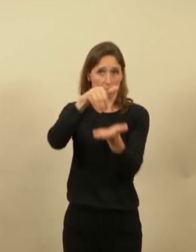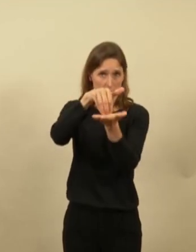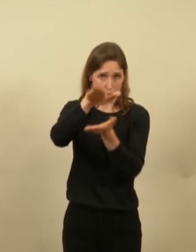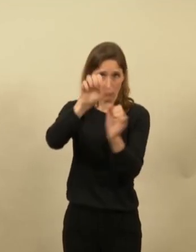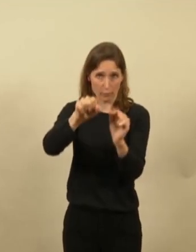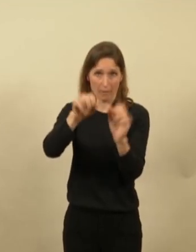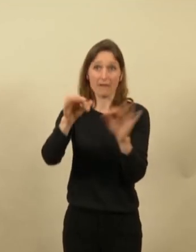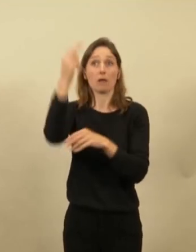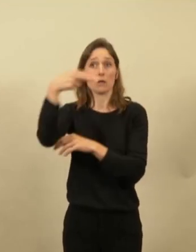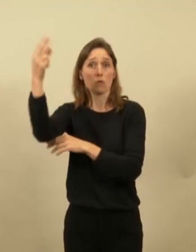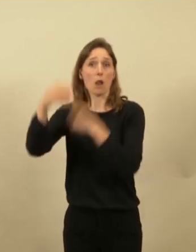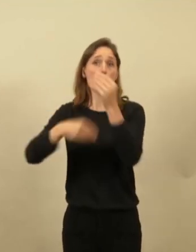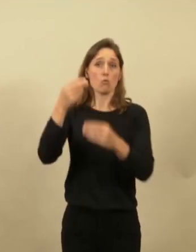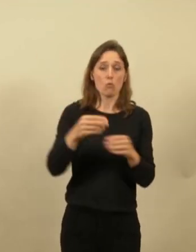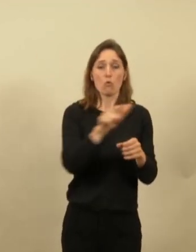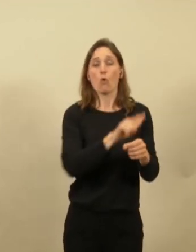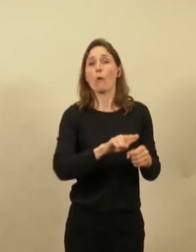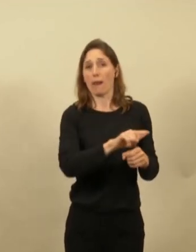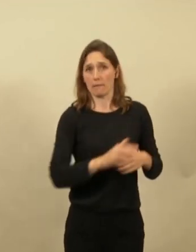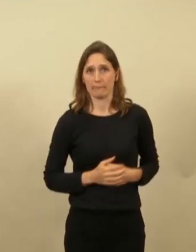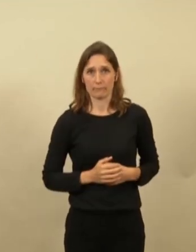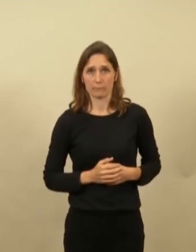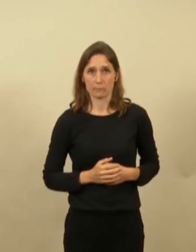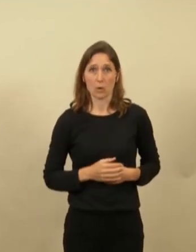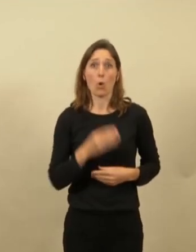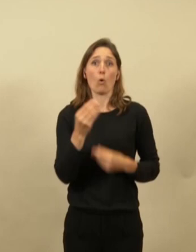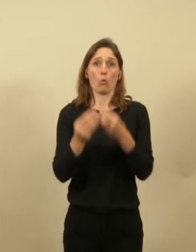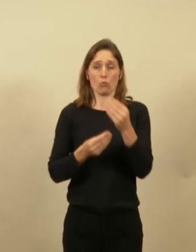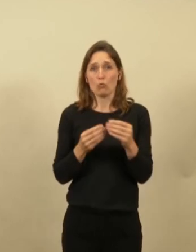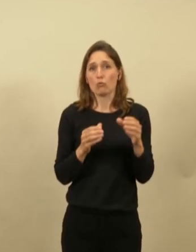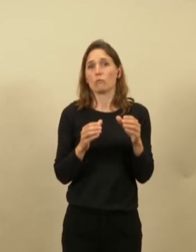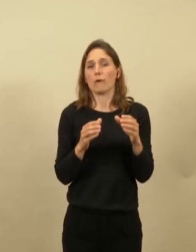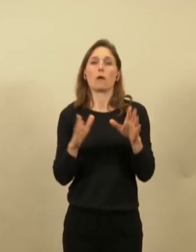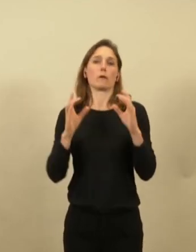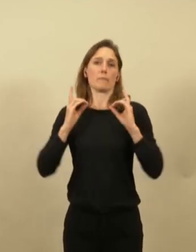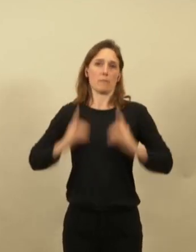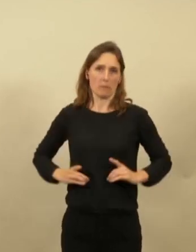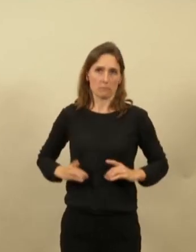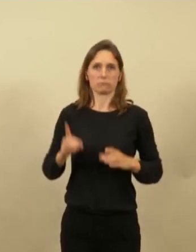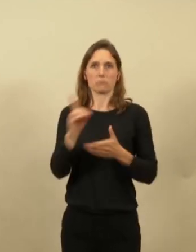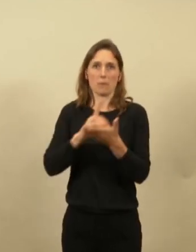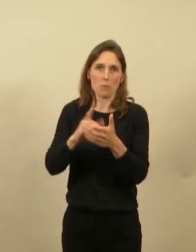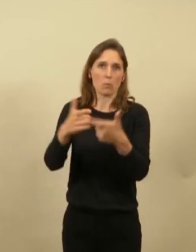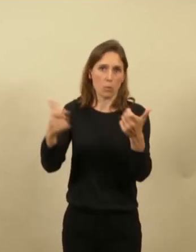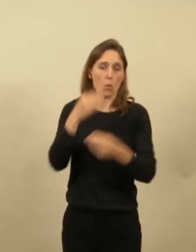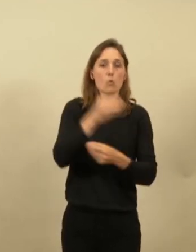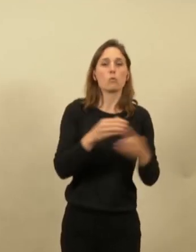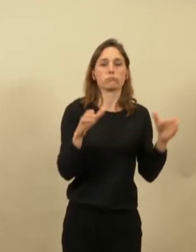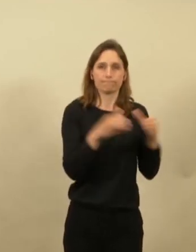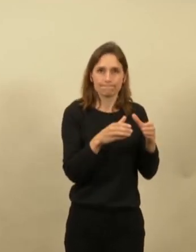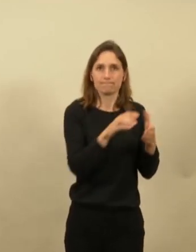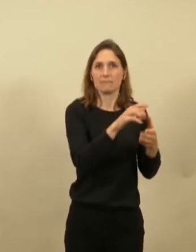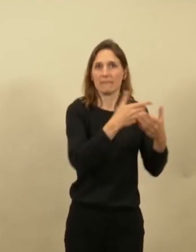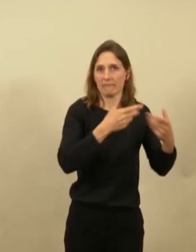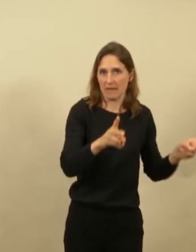à l'échelle donc de la circonscription ou de la collectivité locale concernée une loi organique définirée la